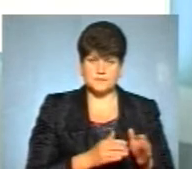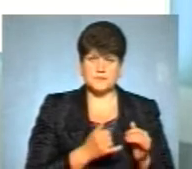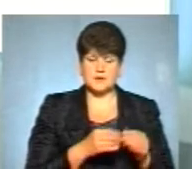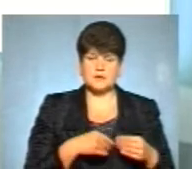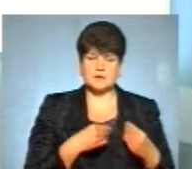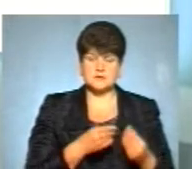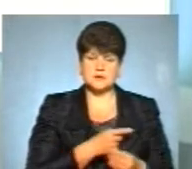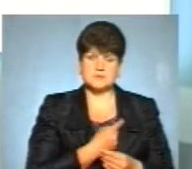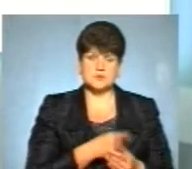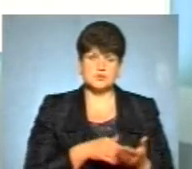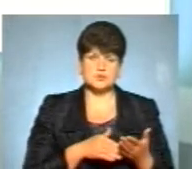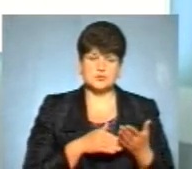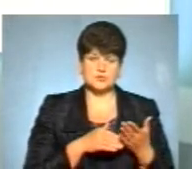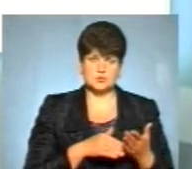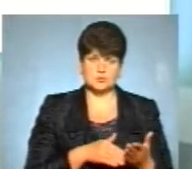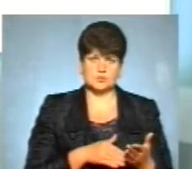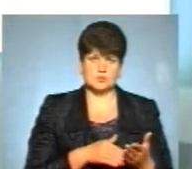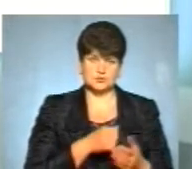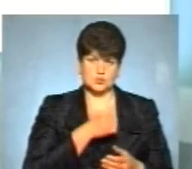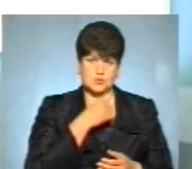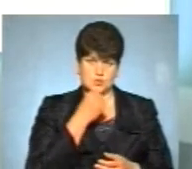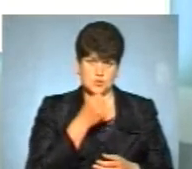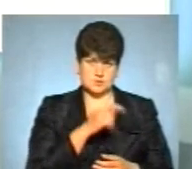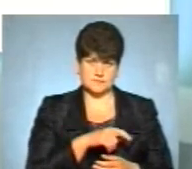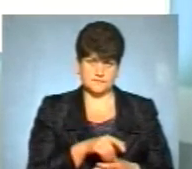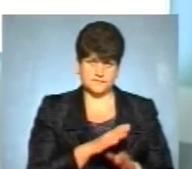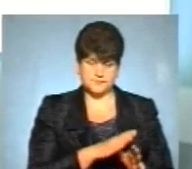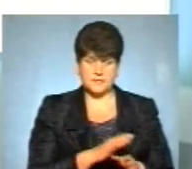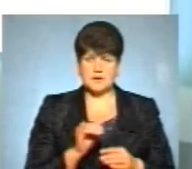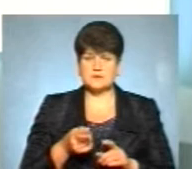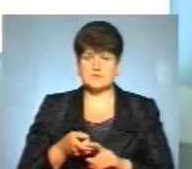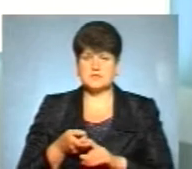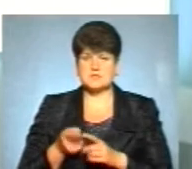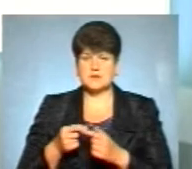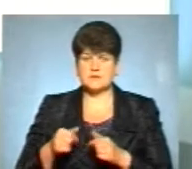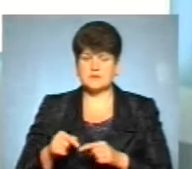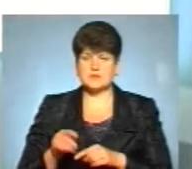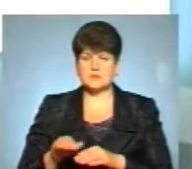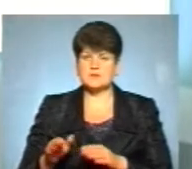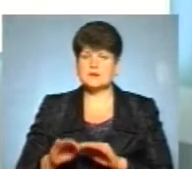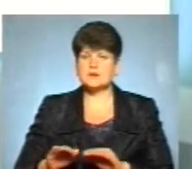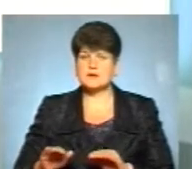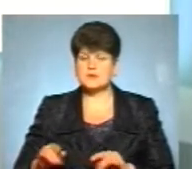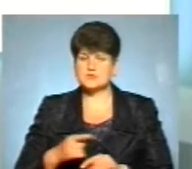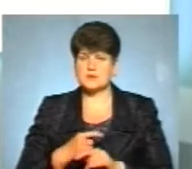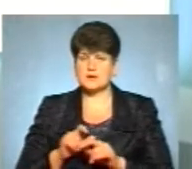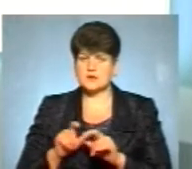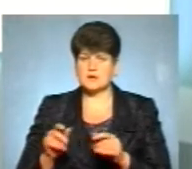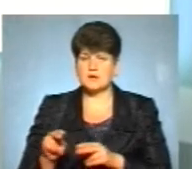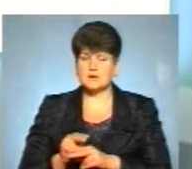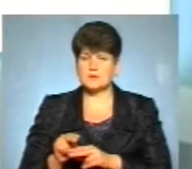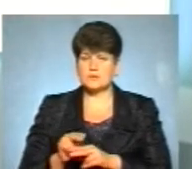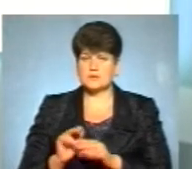надання медичної допомоги дорослому населенню, а також інфекційне відділення Тернопільської дитячої лікарні для